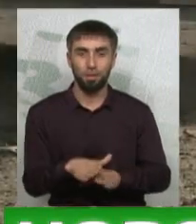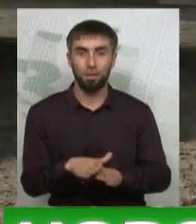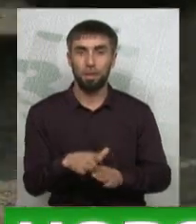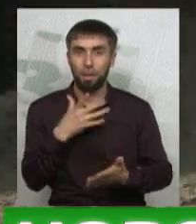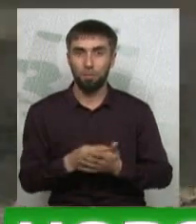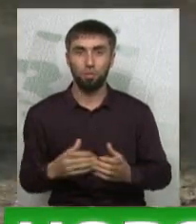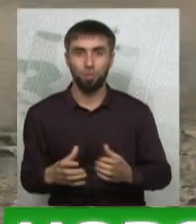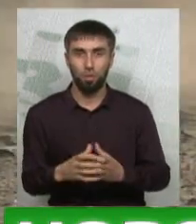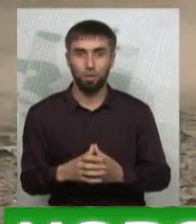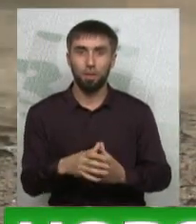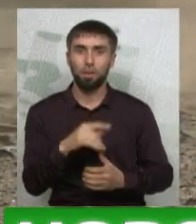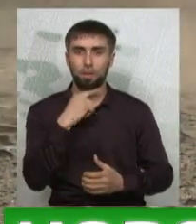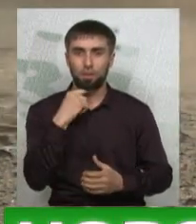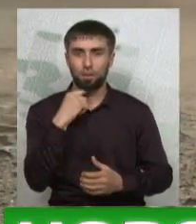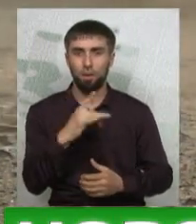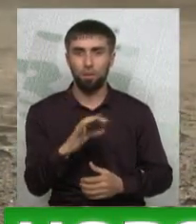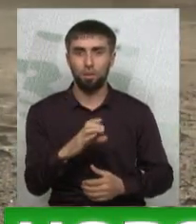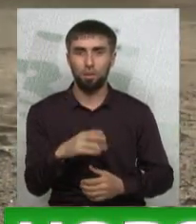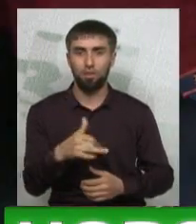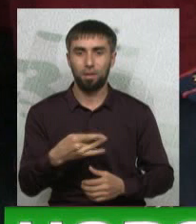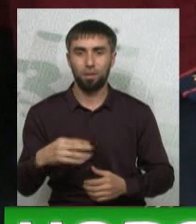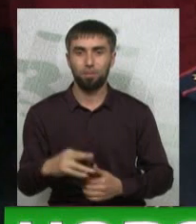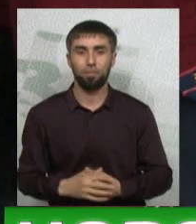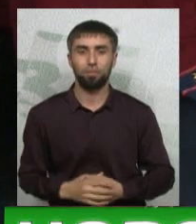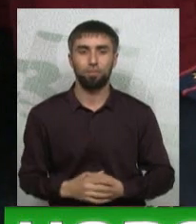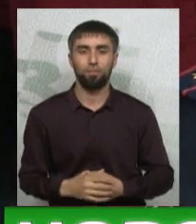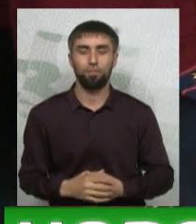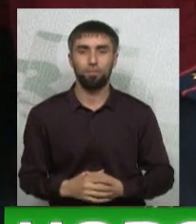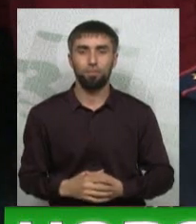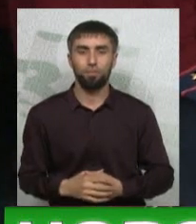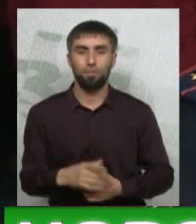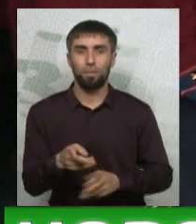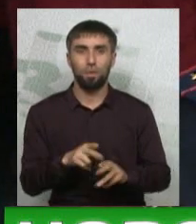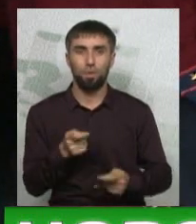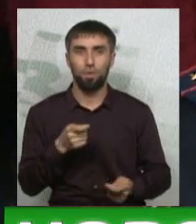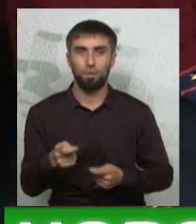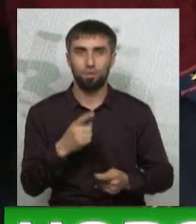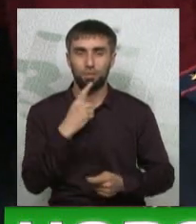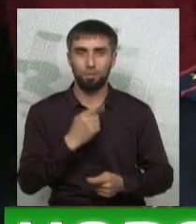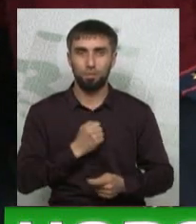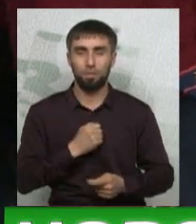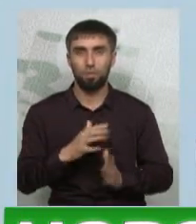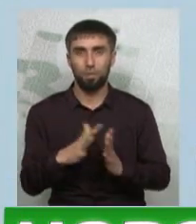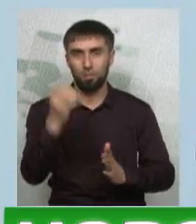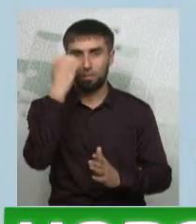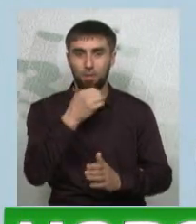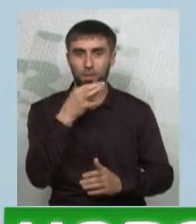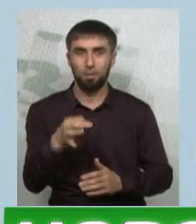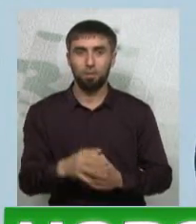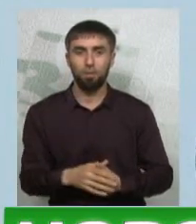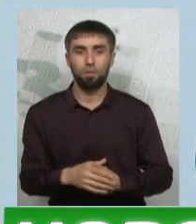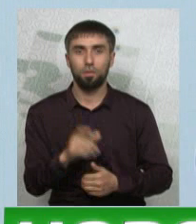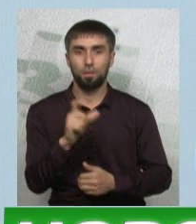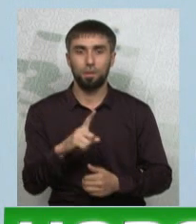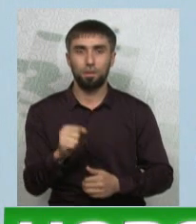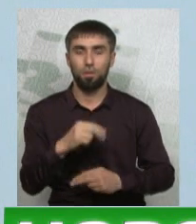личным составом Ингушской Росгвардии. От имени командующего войсками округа я выражаю огромную благодарность главе республики за